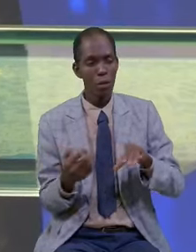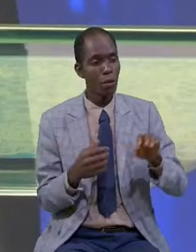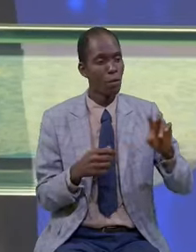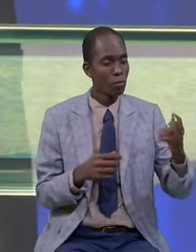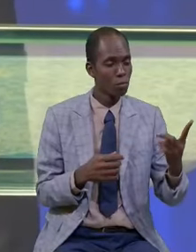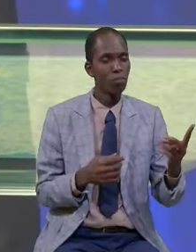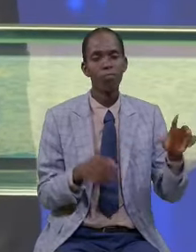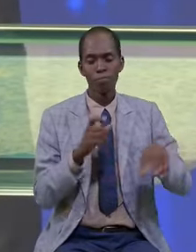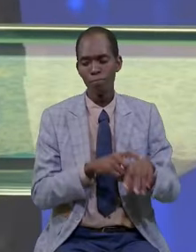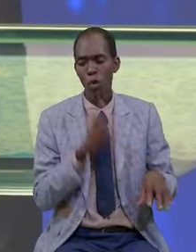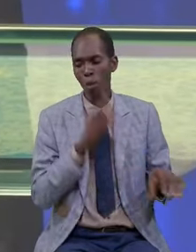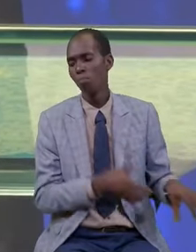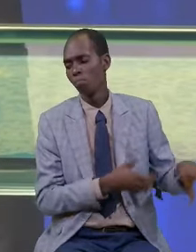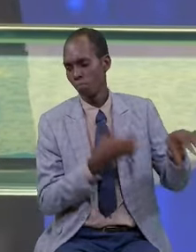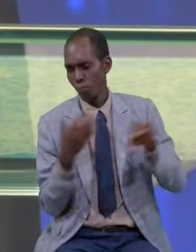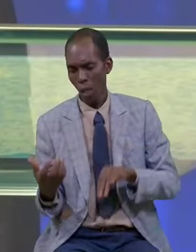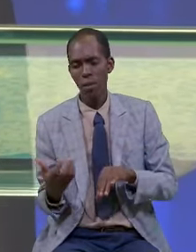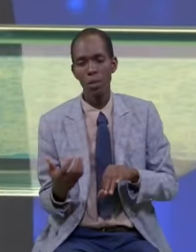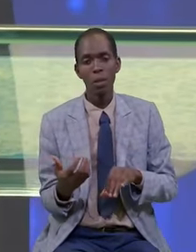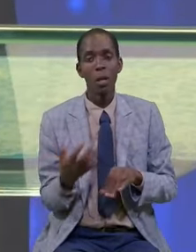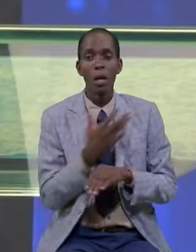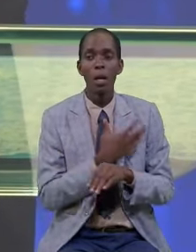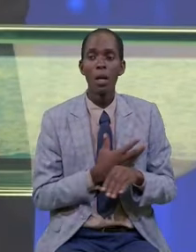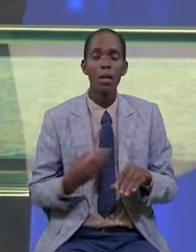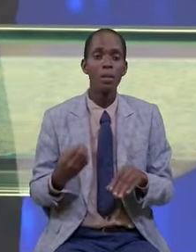fois. Et il le fit une seconde fois.